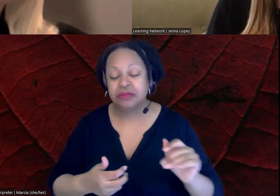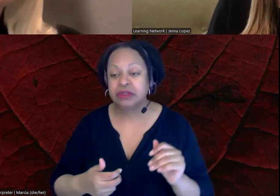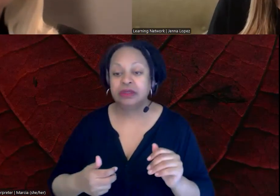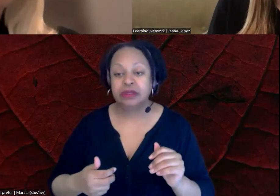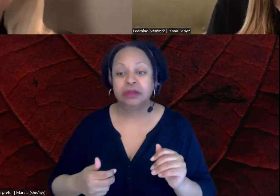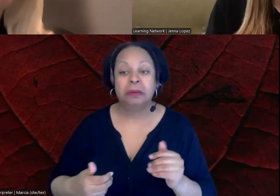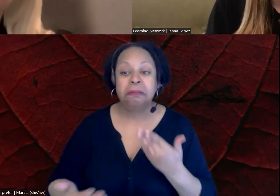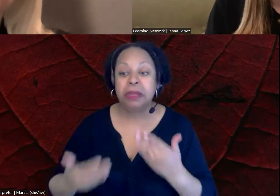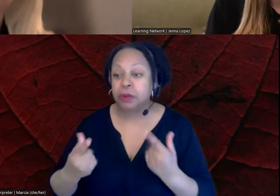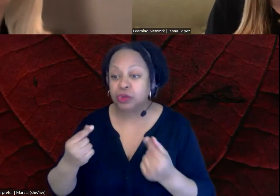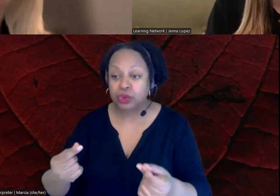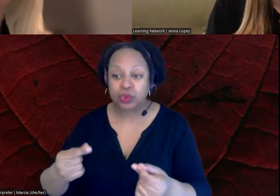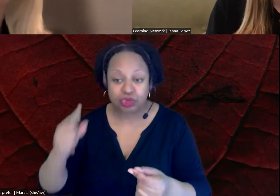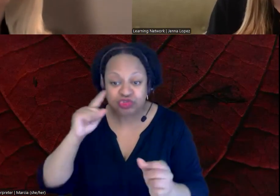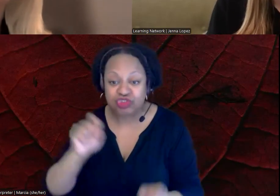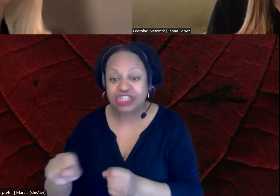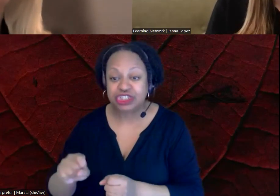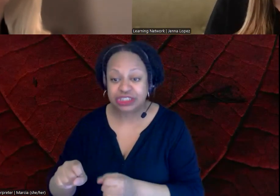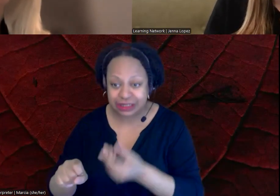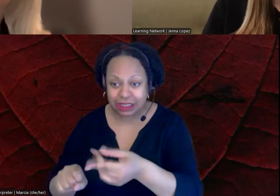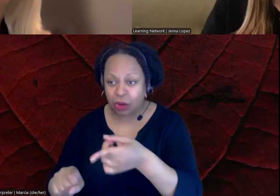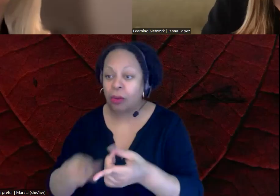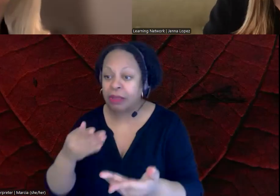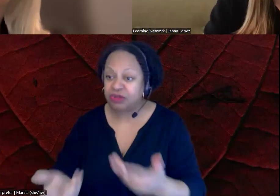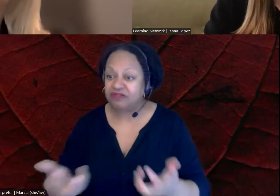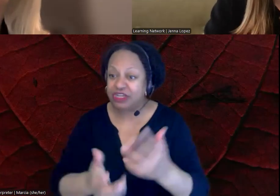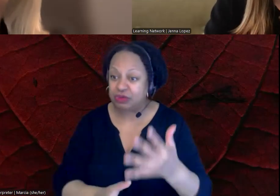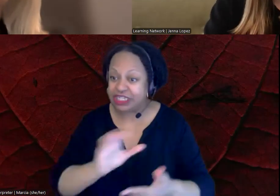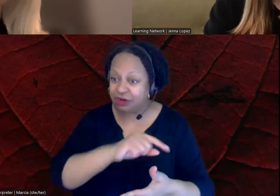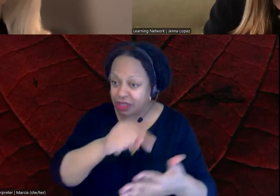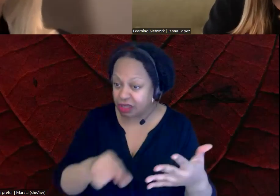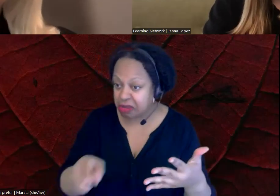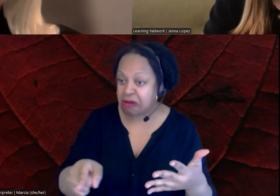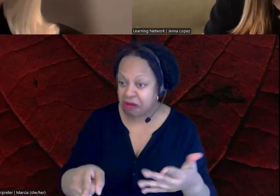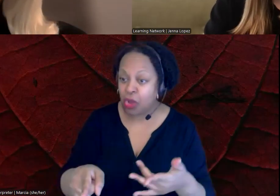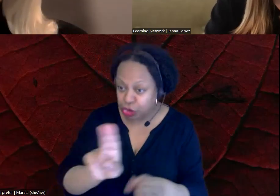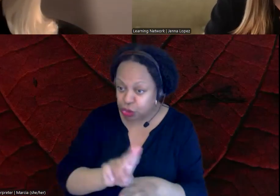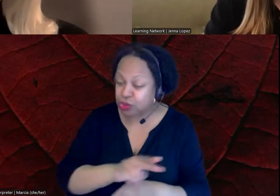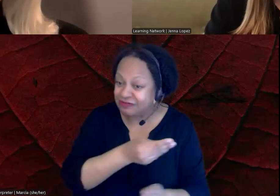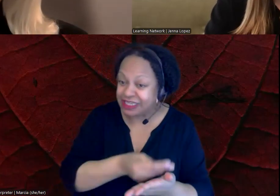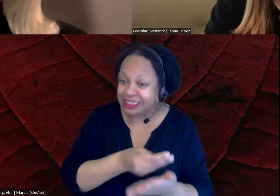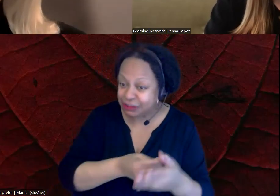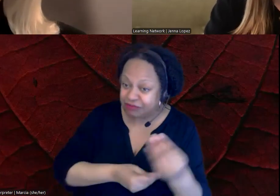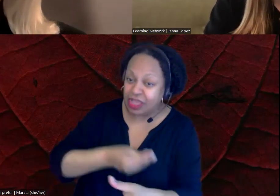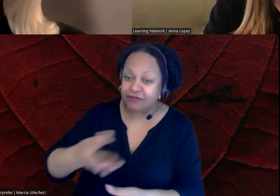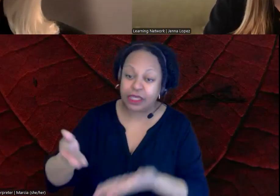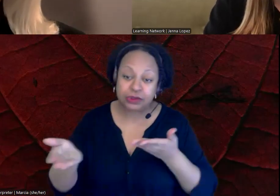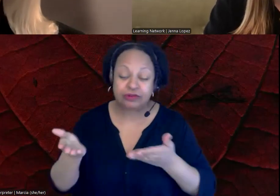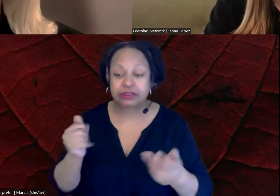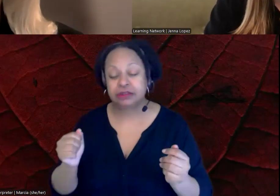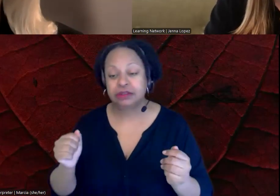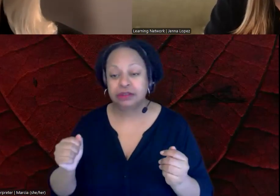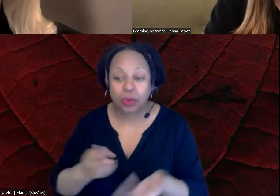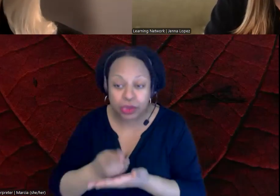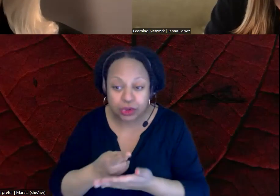façon stratégique. Vous pourriez peut-être dire, mais peut-être, je crois, vous correspondez à ces critères. On pourrait l'utiliser pour vous obtenir ce dont vous